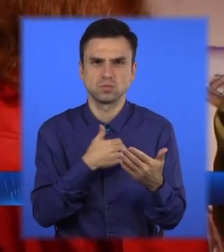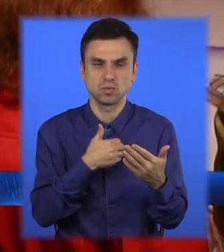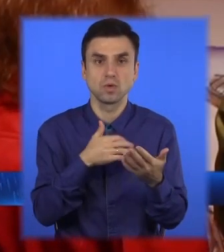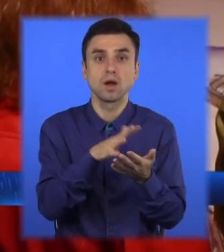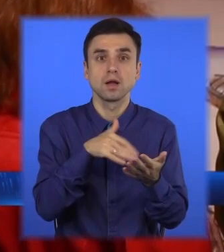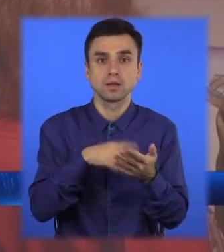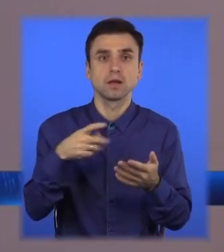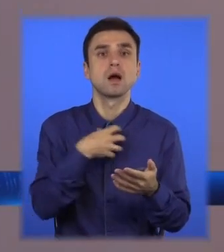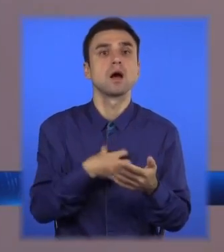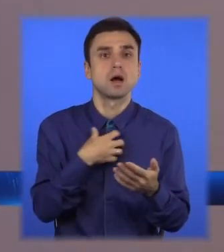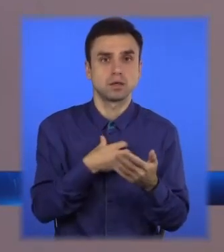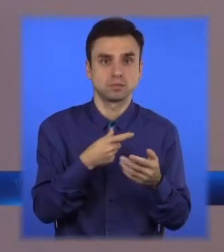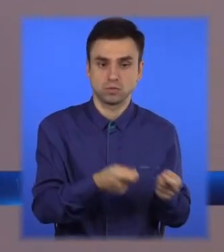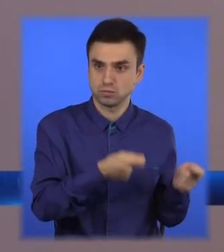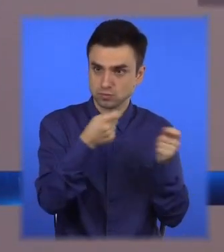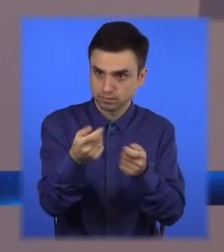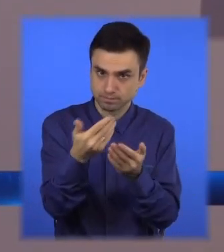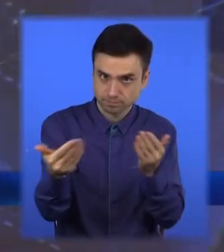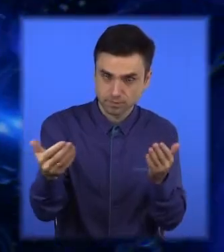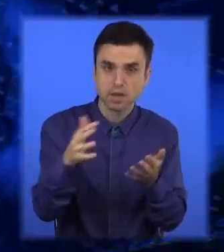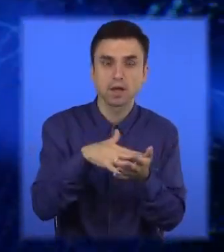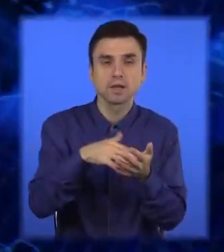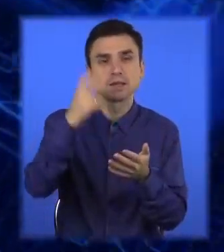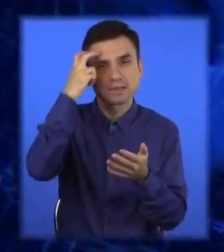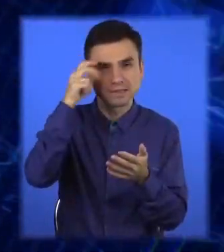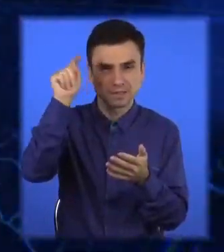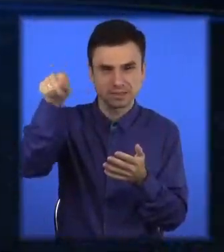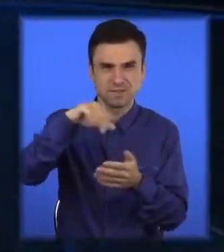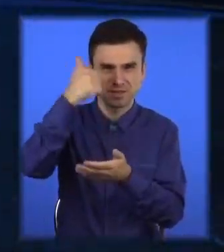у міській раді, а згодом у Верховній.